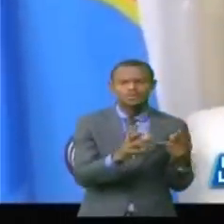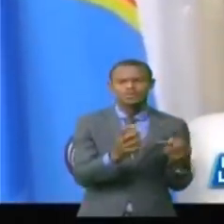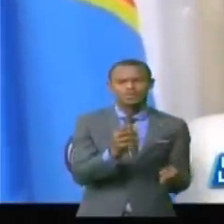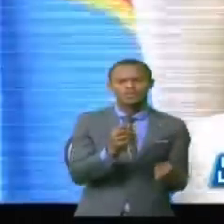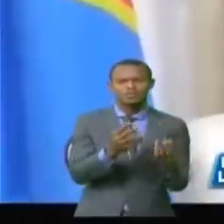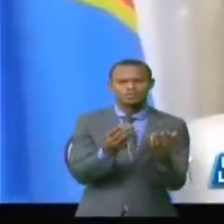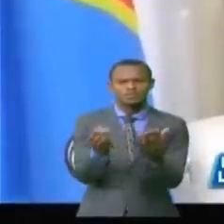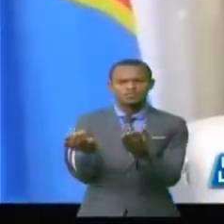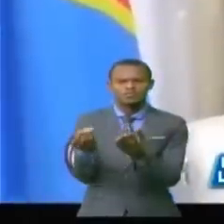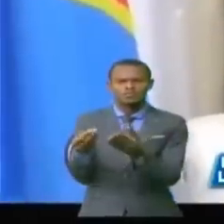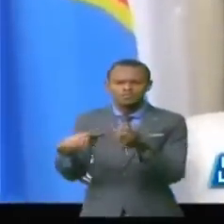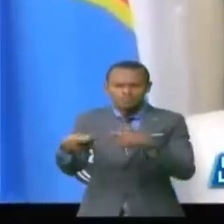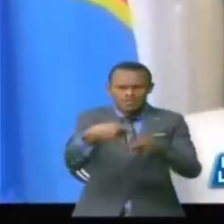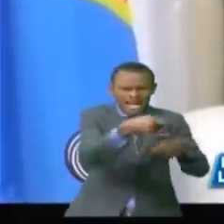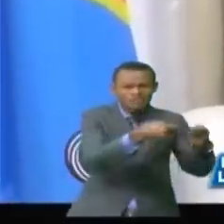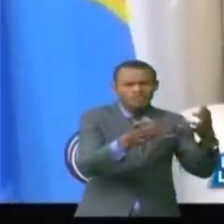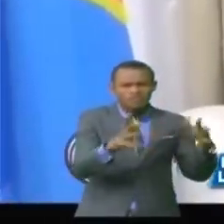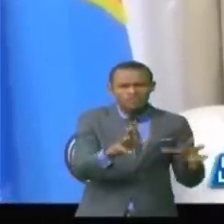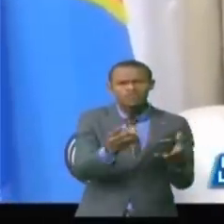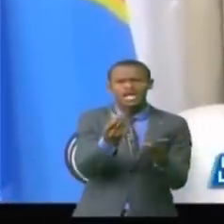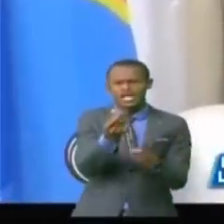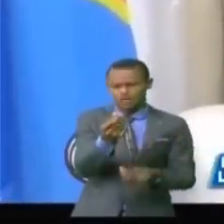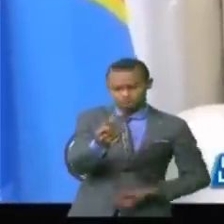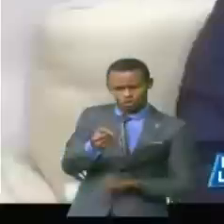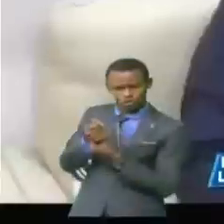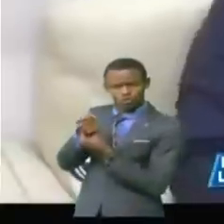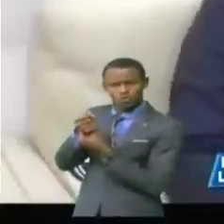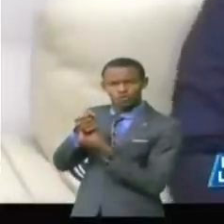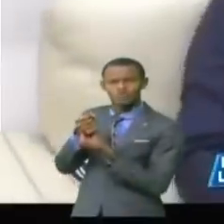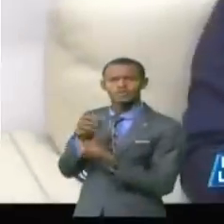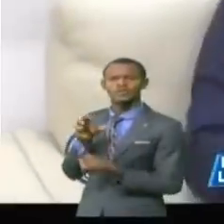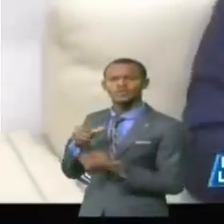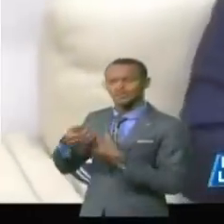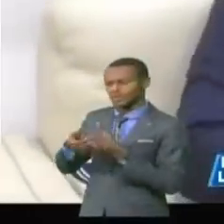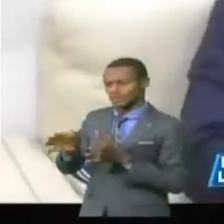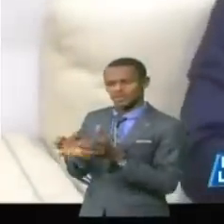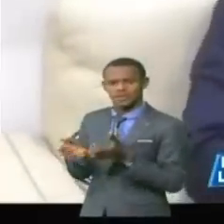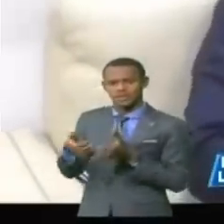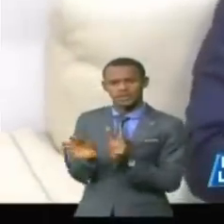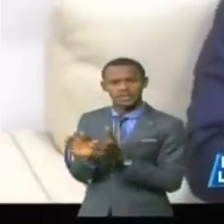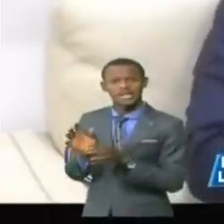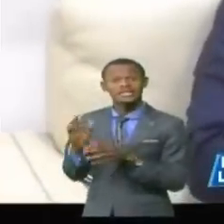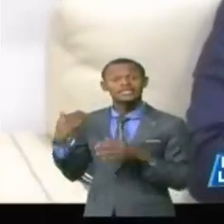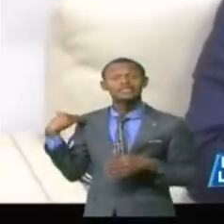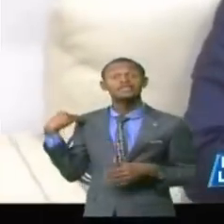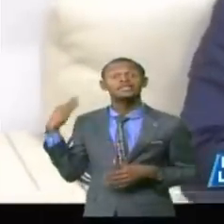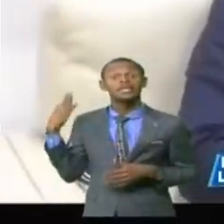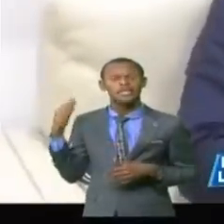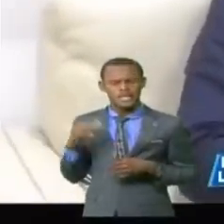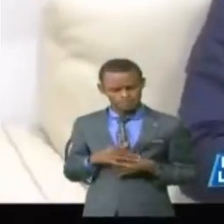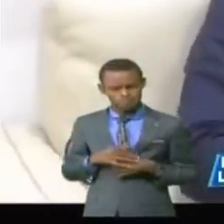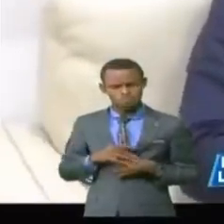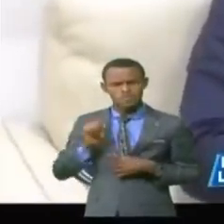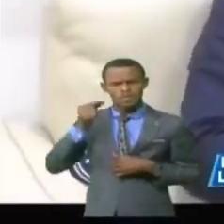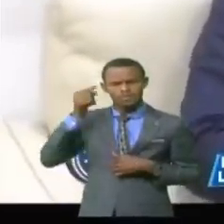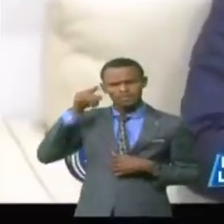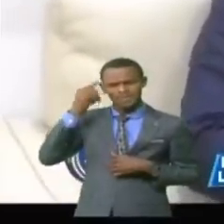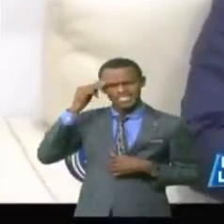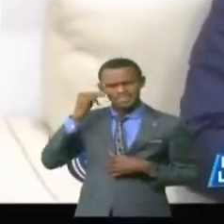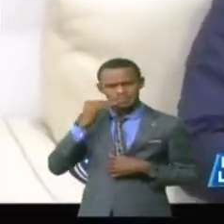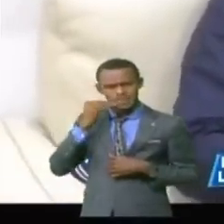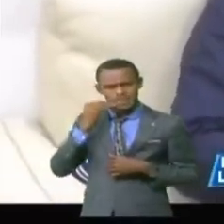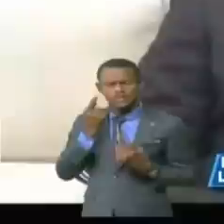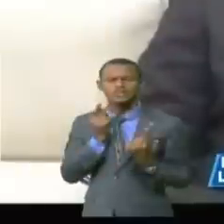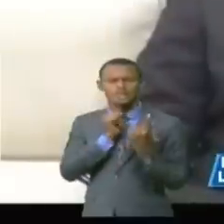du centre d'expertise, d'évaluation et de certification des substances minérales précieuses et semi-précieuses. Freddy